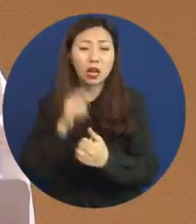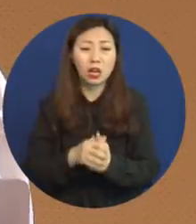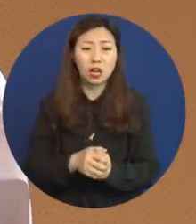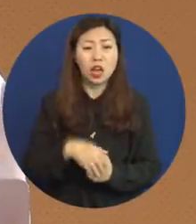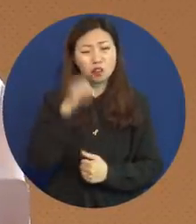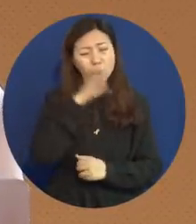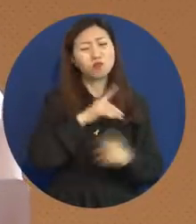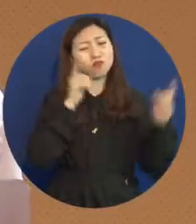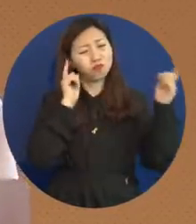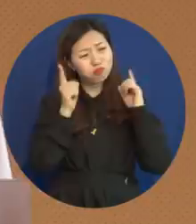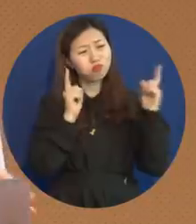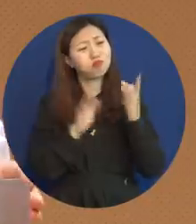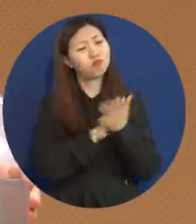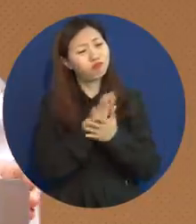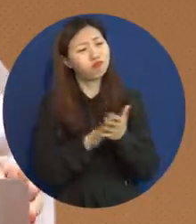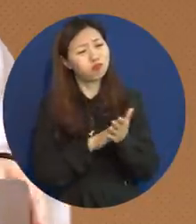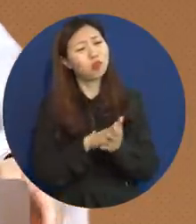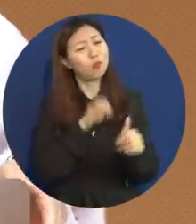놀아라 네, 그래. 놀아라.